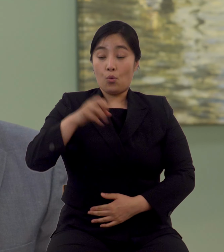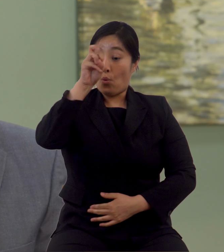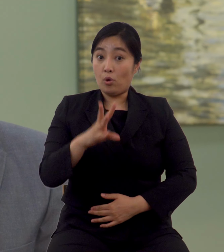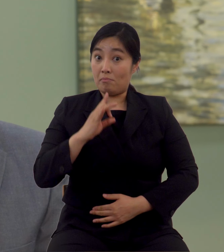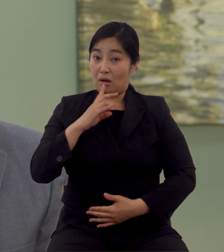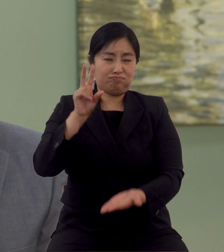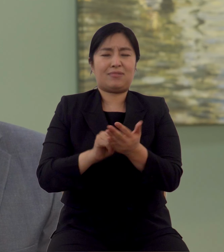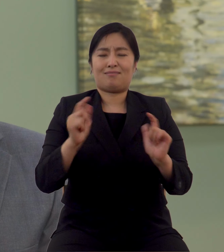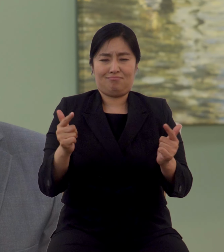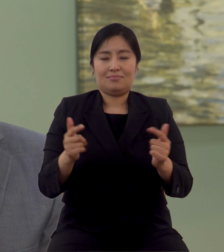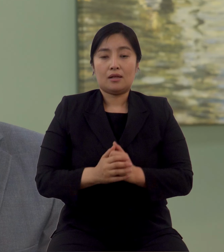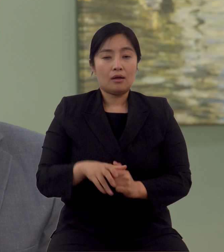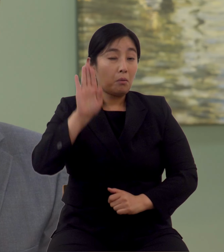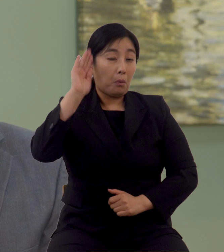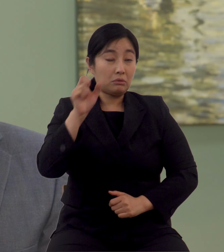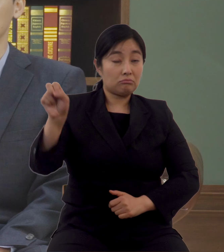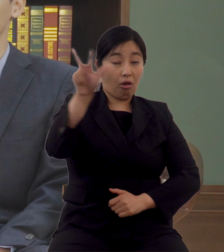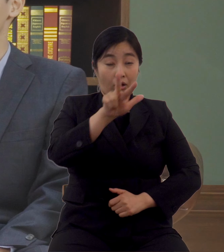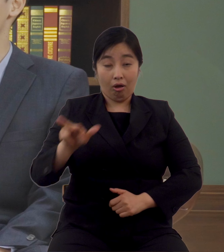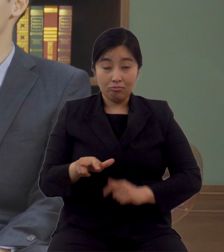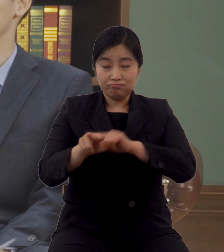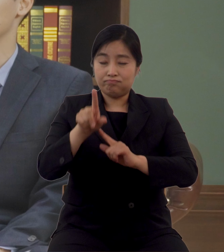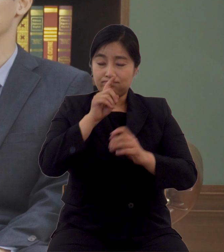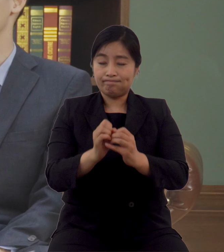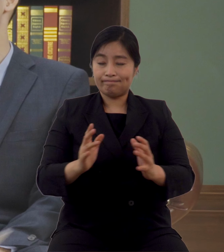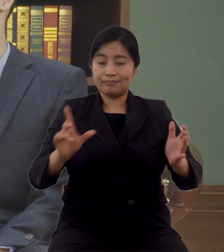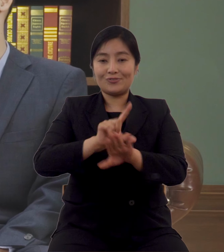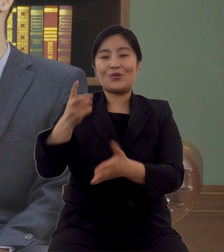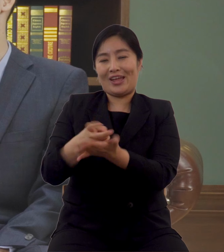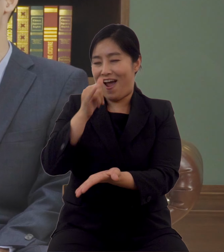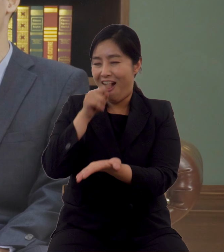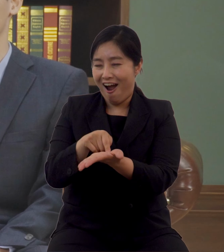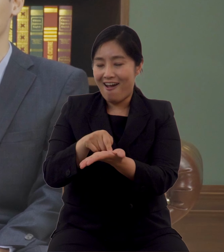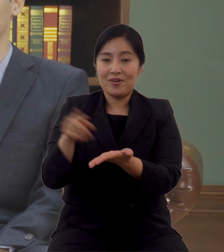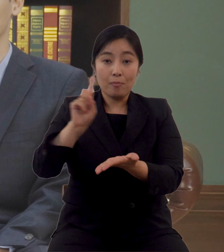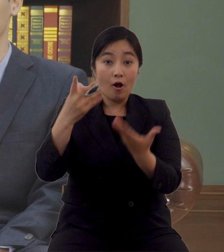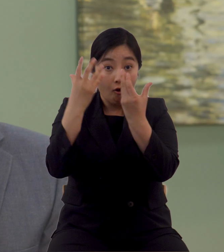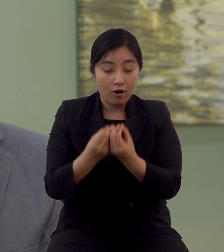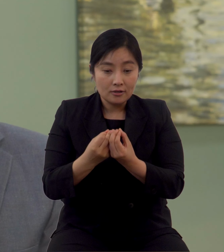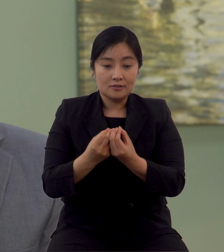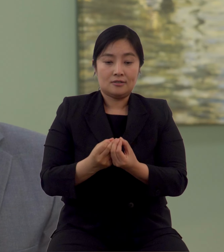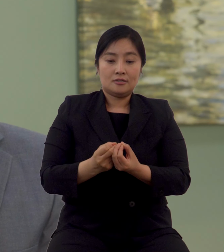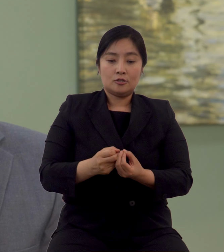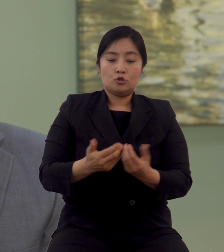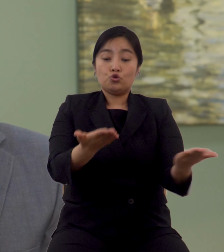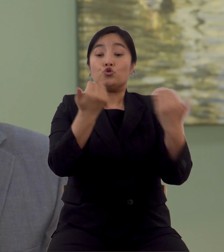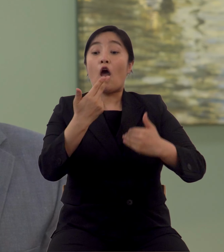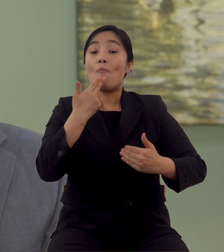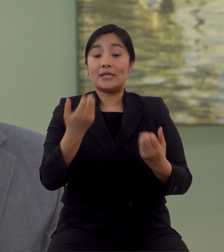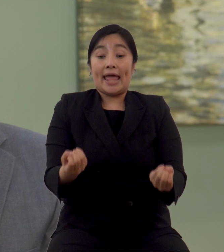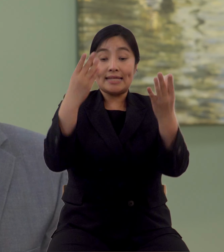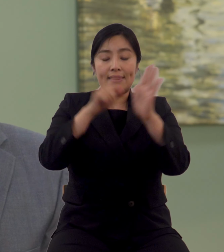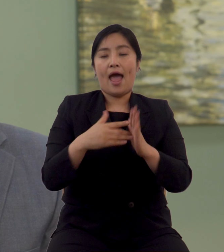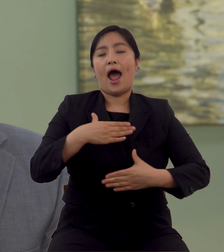네, 저희 광주만의 문제는 아니고요. 최근 전국적으로 한번 문제가 됐던 조례가 하나 있었습니다. 바로 이른바